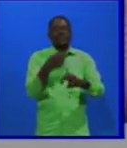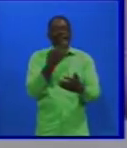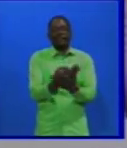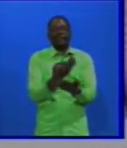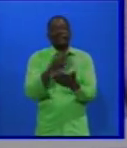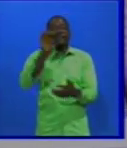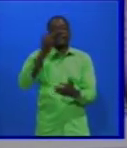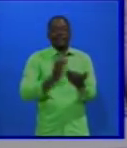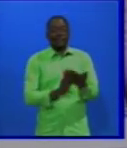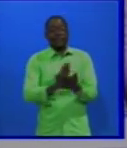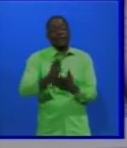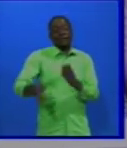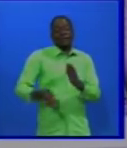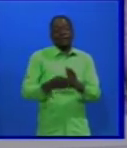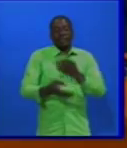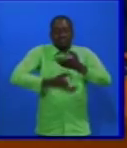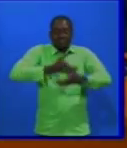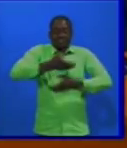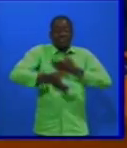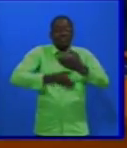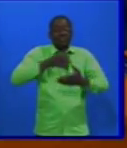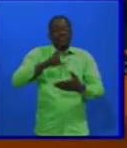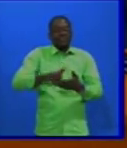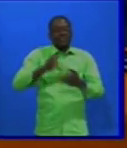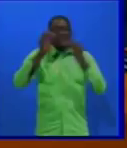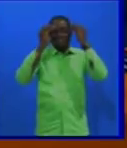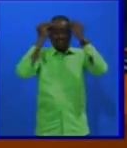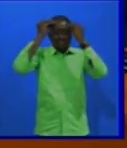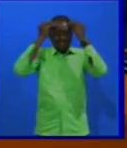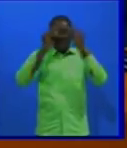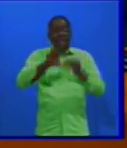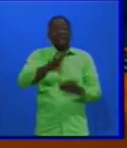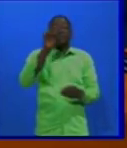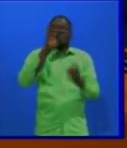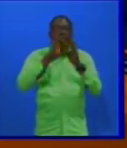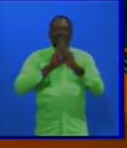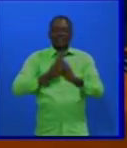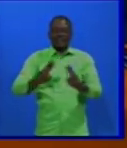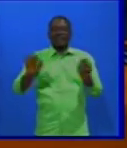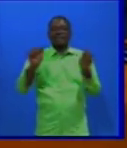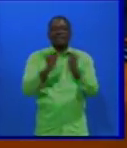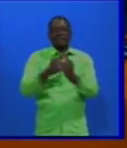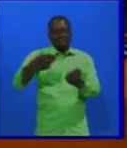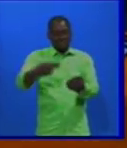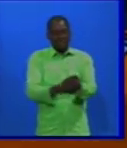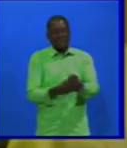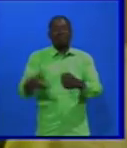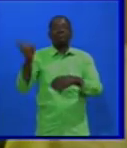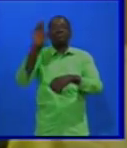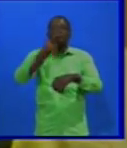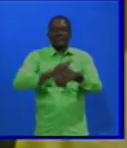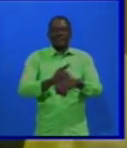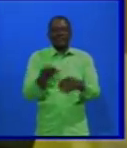banques commerciales. Une préoccupation qui a trouvé sa réponse avec les nouveaux dispositifs